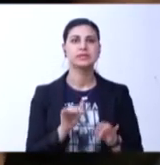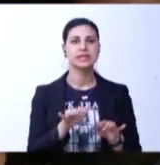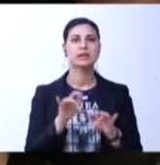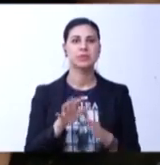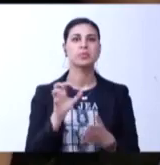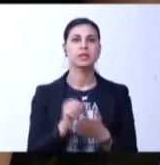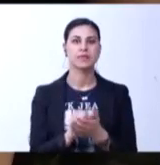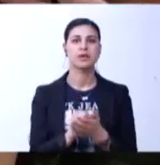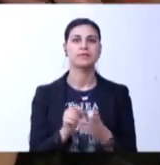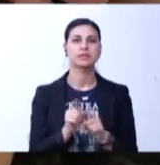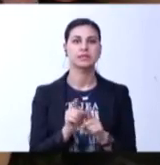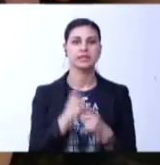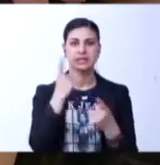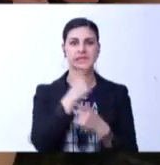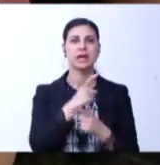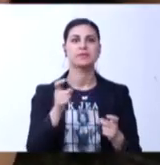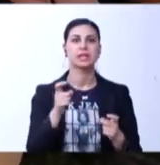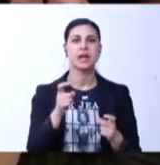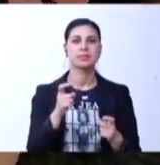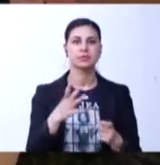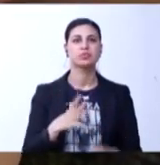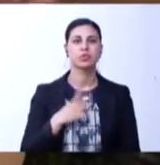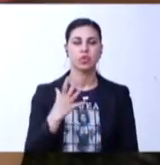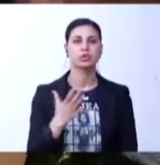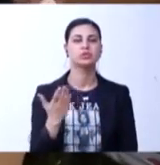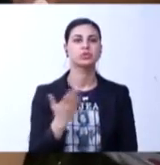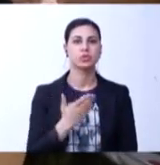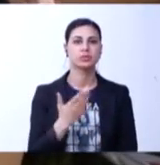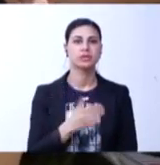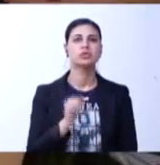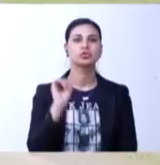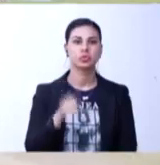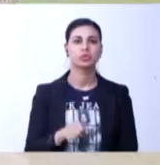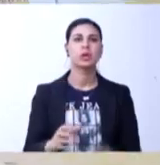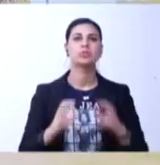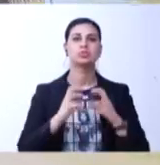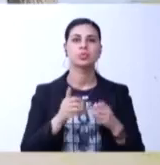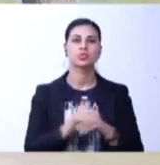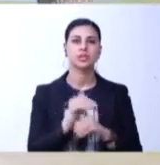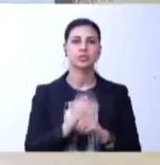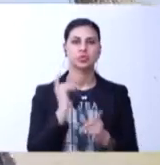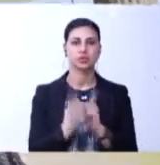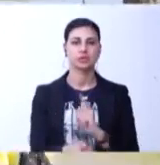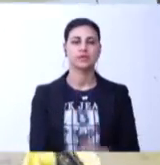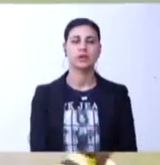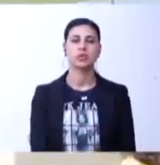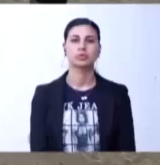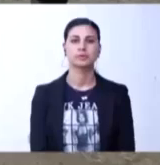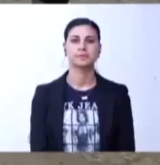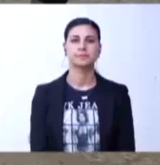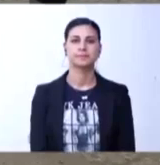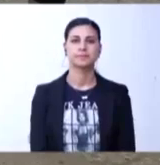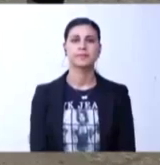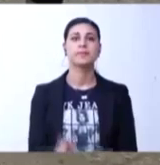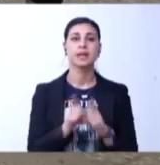საქმიანობით დავკავდეთ, ისეთი გზავნილები კონდეს, რომელსაც შეუძლია სოფლიოს სასიკეთო შეგავალოს.